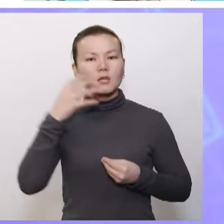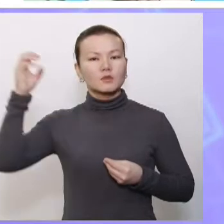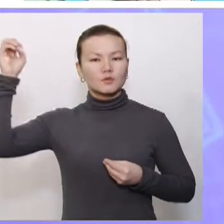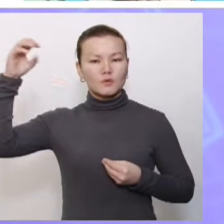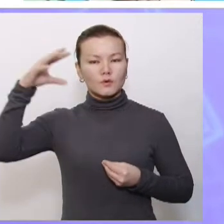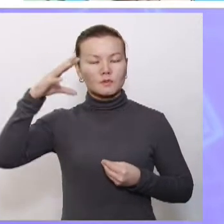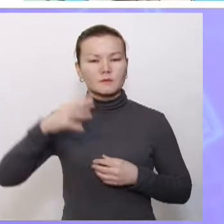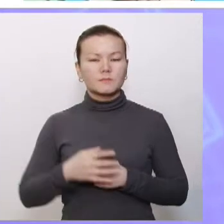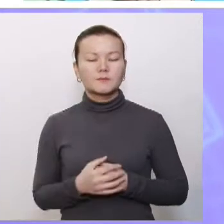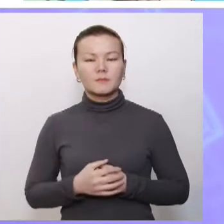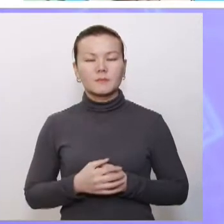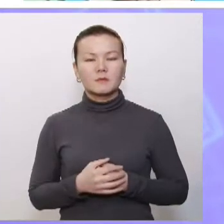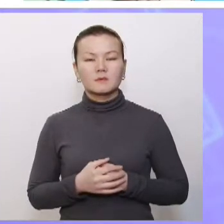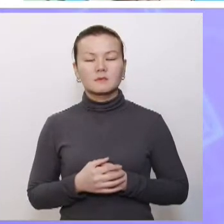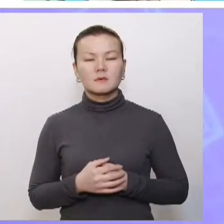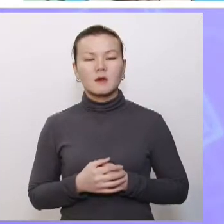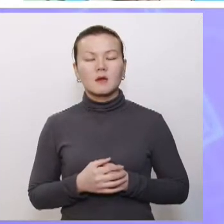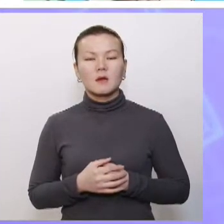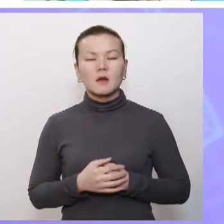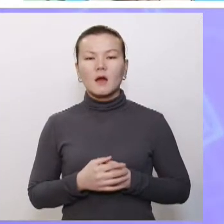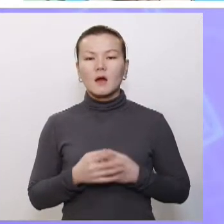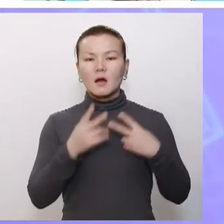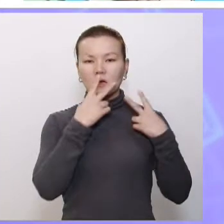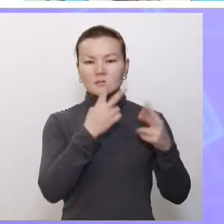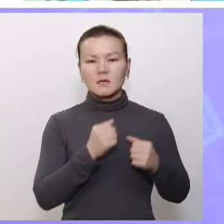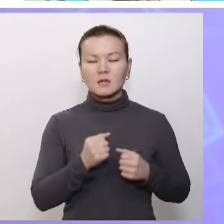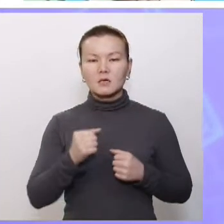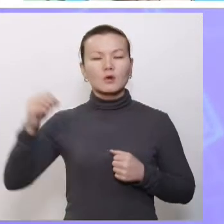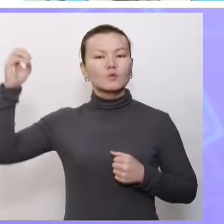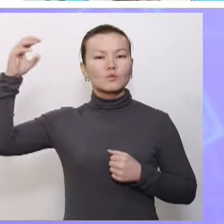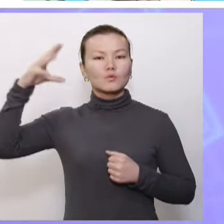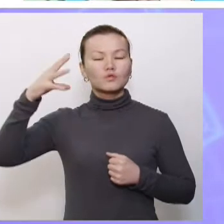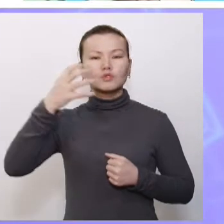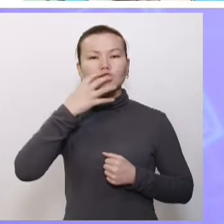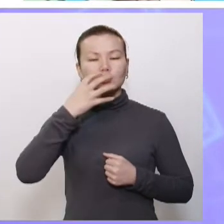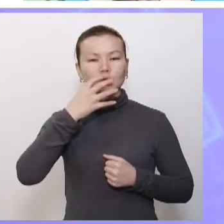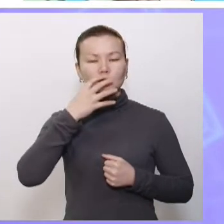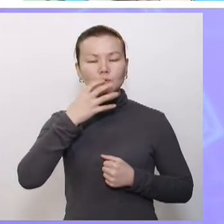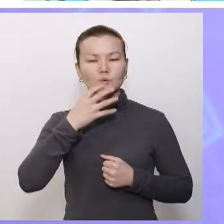Сүрөттү карасаңар, балдар, күн жылуу тийип турат.